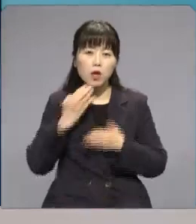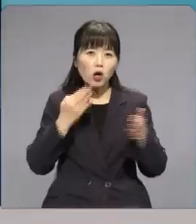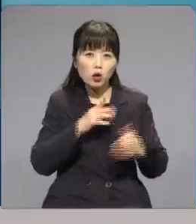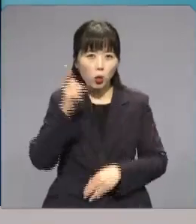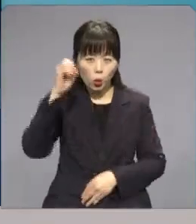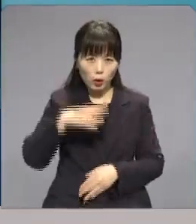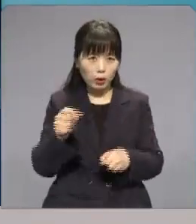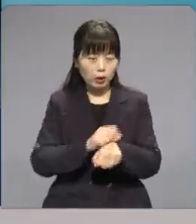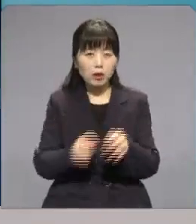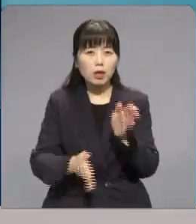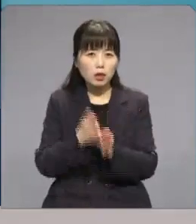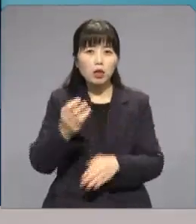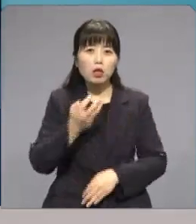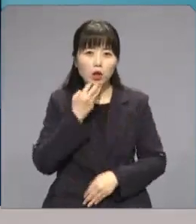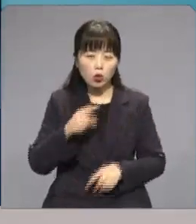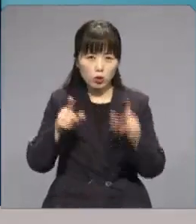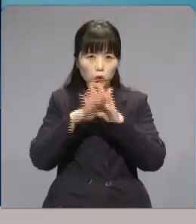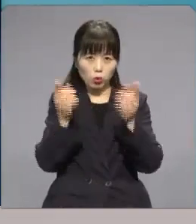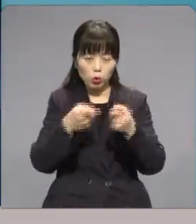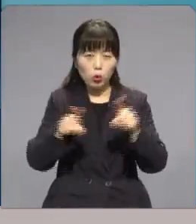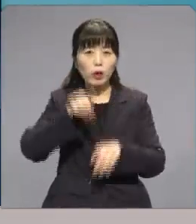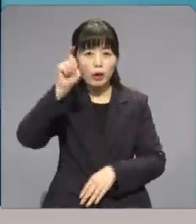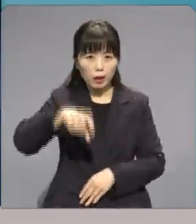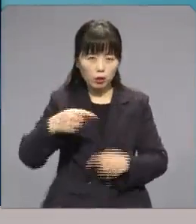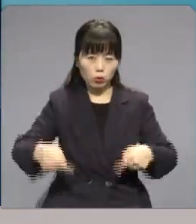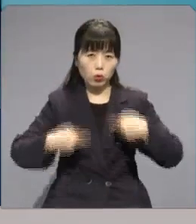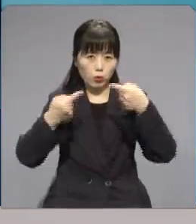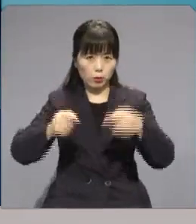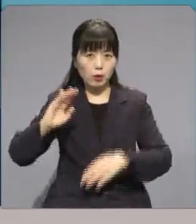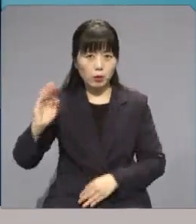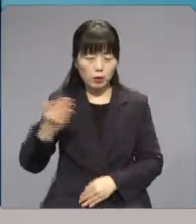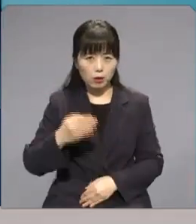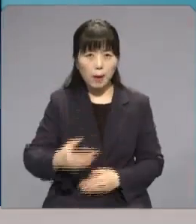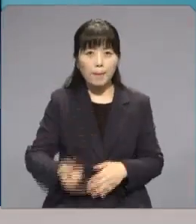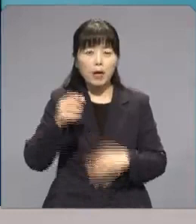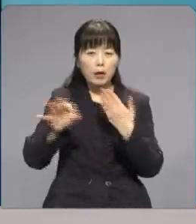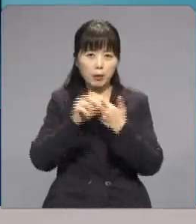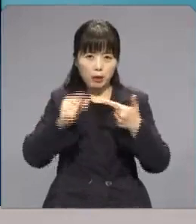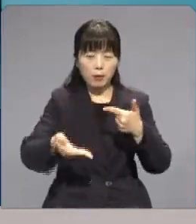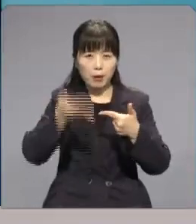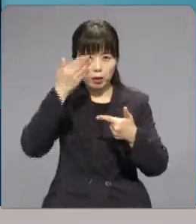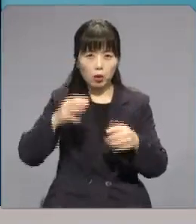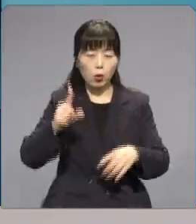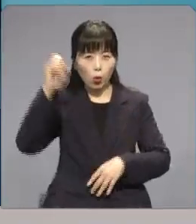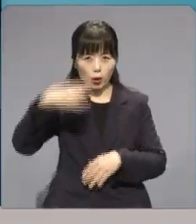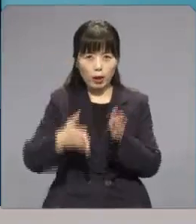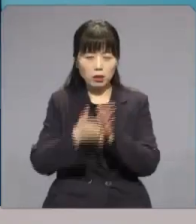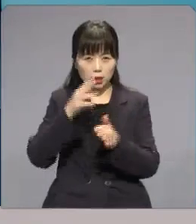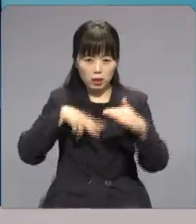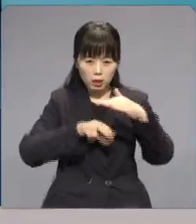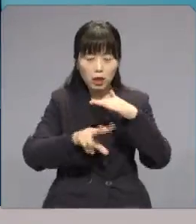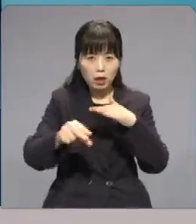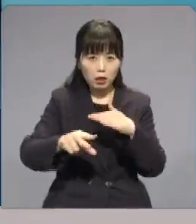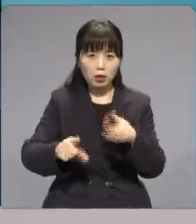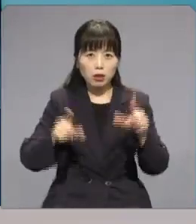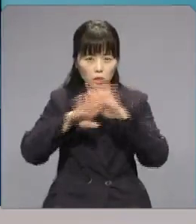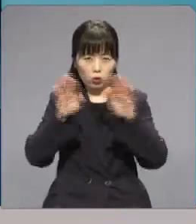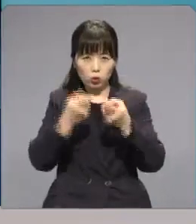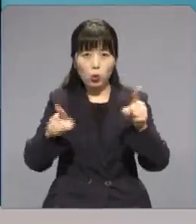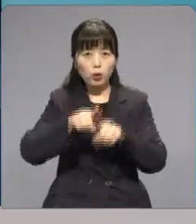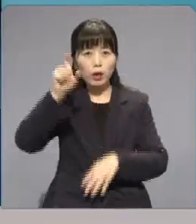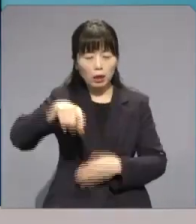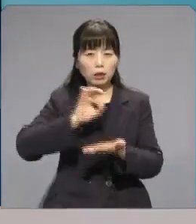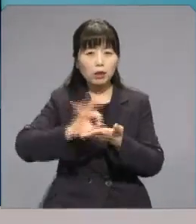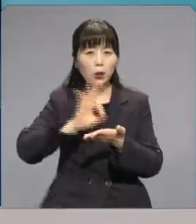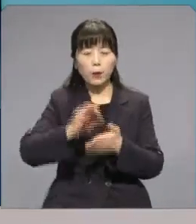경기도 고양특례시가 서울시 기후 동행카드에 동참합니다. 이르면 올 상반기 고양시 지하철역에서 기후 동행카드를